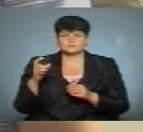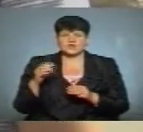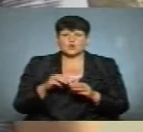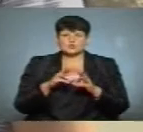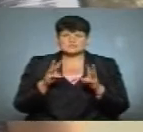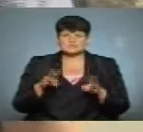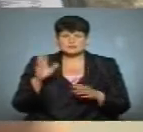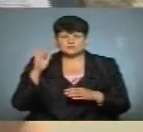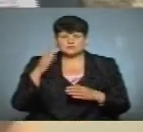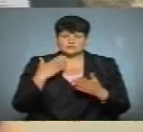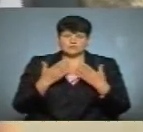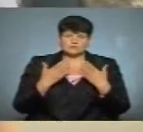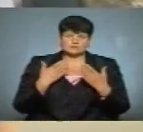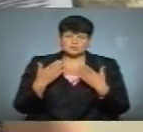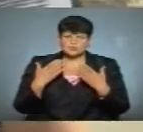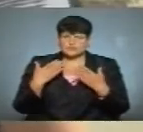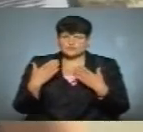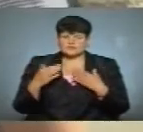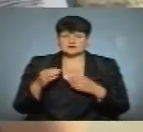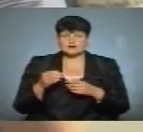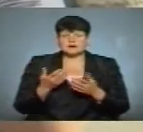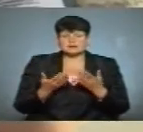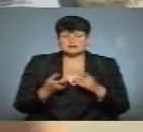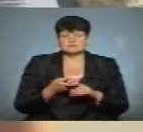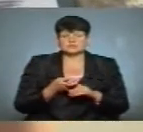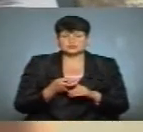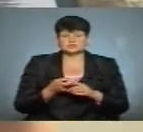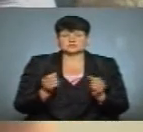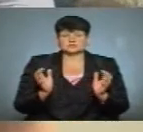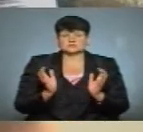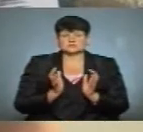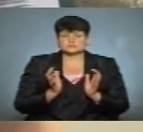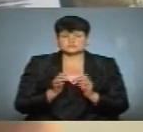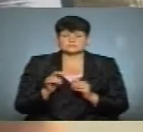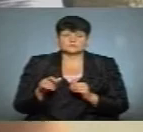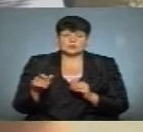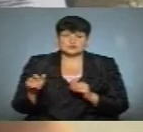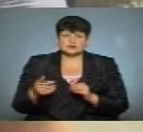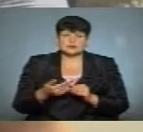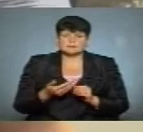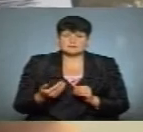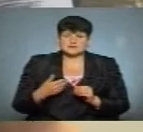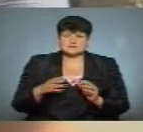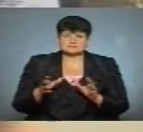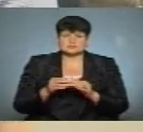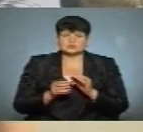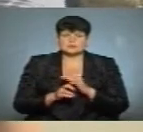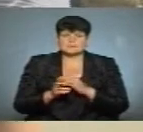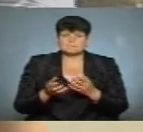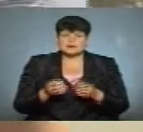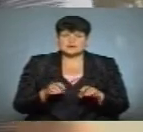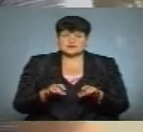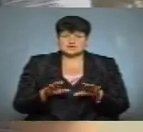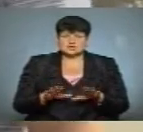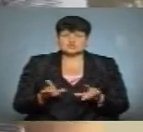освятити воду, поспілкуватися. Проте, з огляду на безпеку людей, ми спільно з церквами прийняли таке